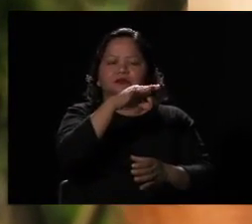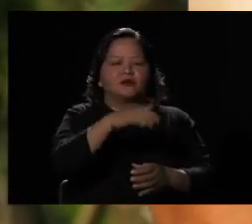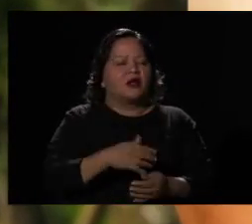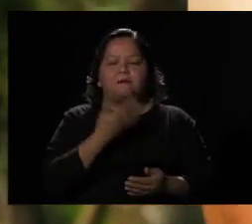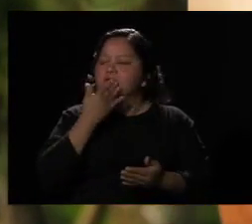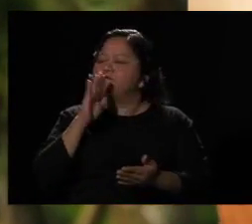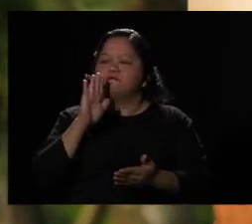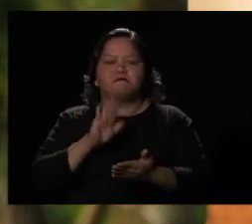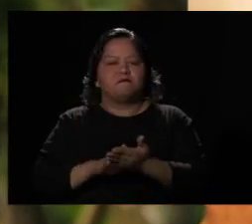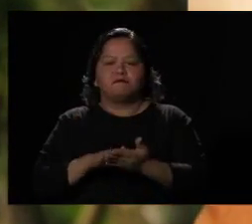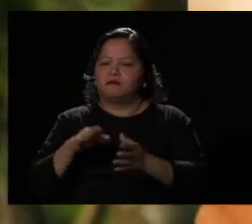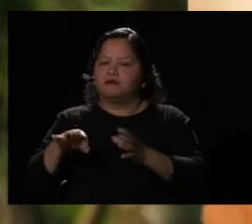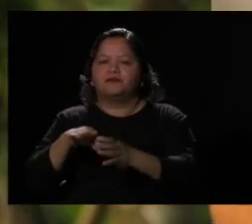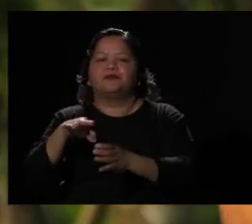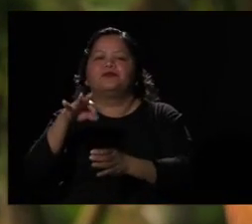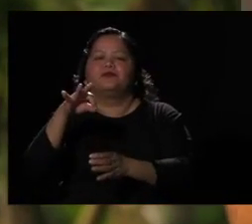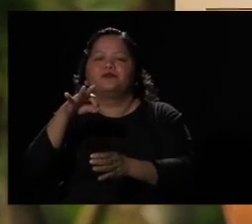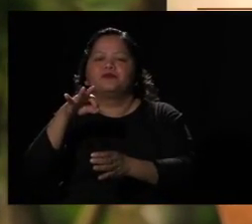tzet not